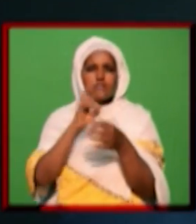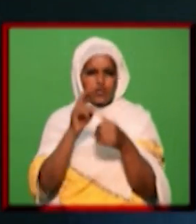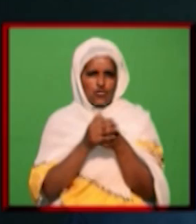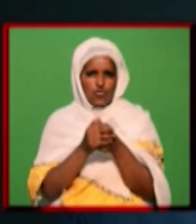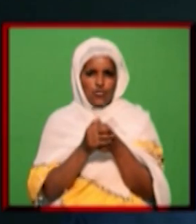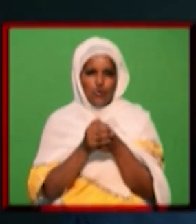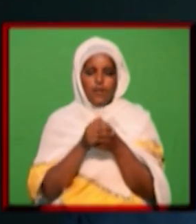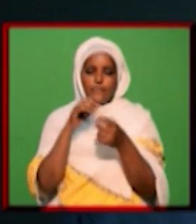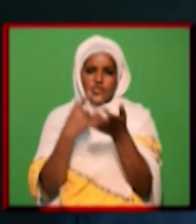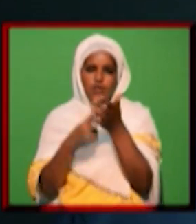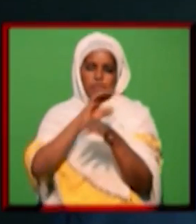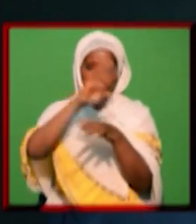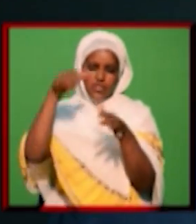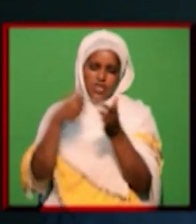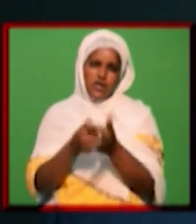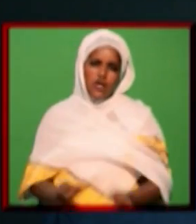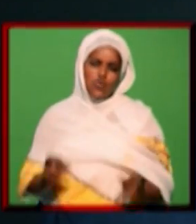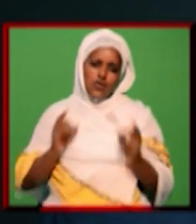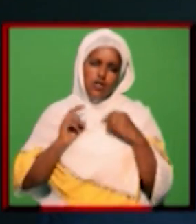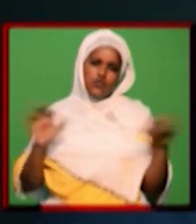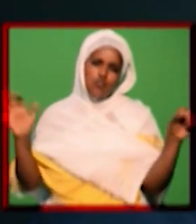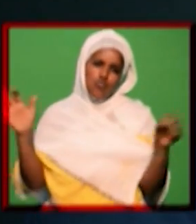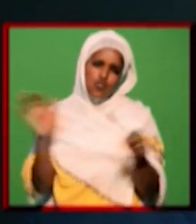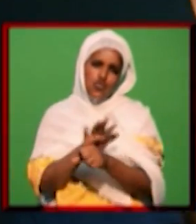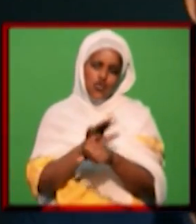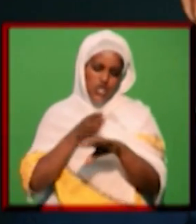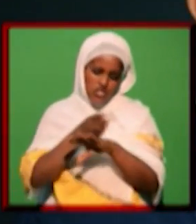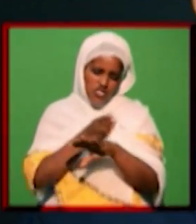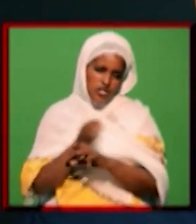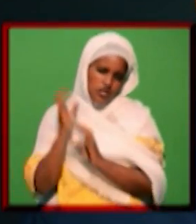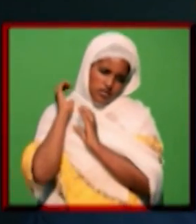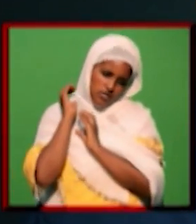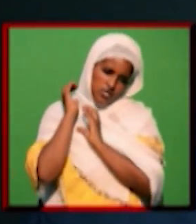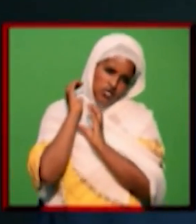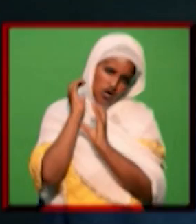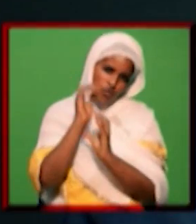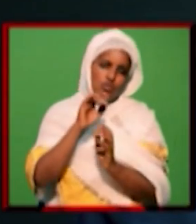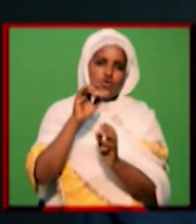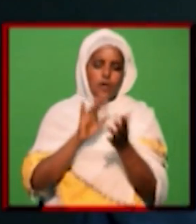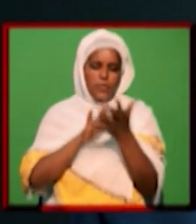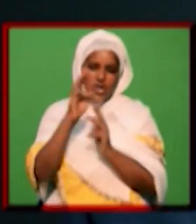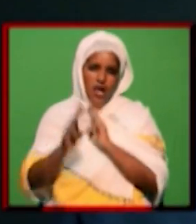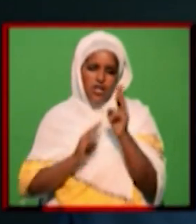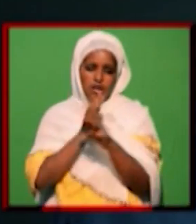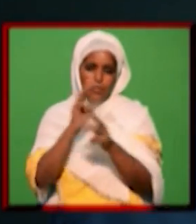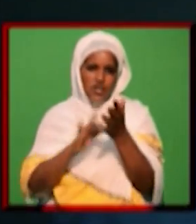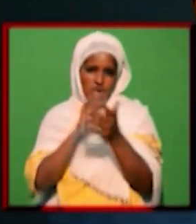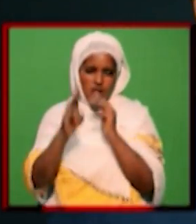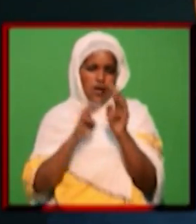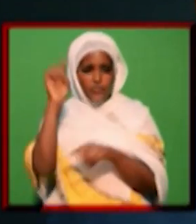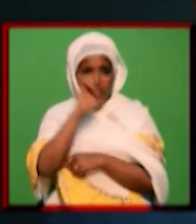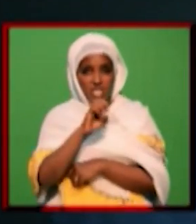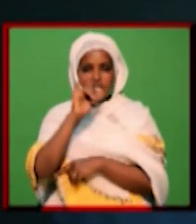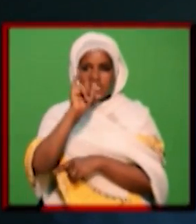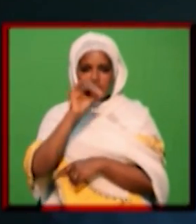نبروت بتقلا الله هيوتاچو مولو انجت يتشكمو ذكري مداري علم مداري علم ذكري